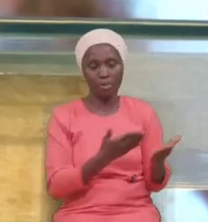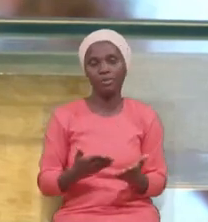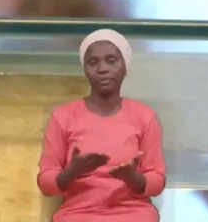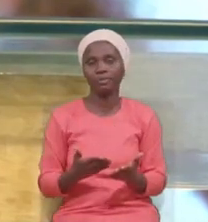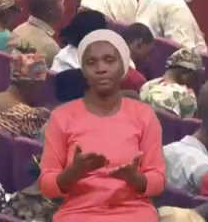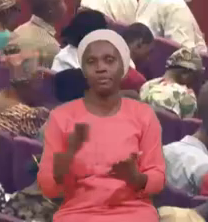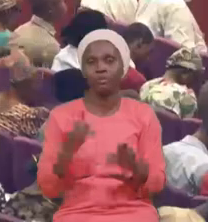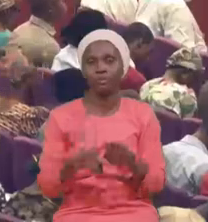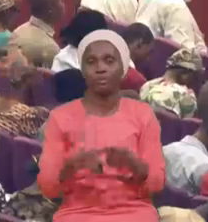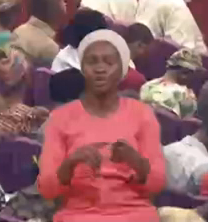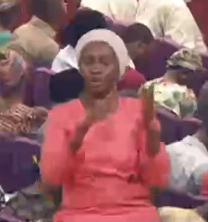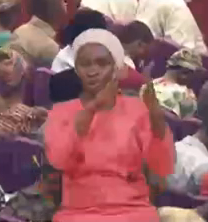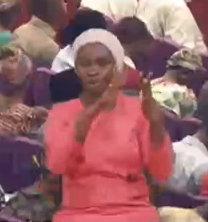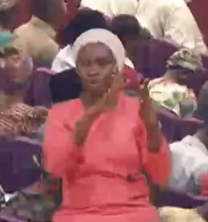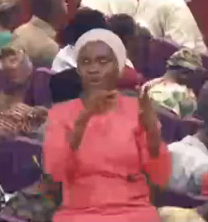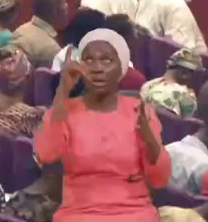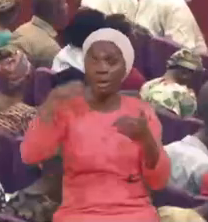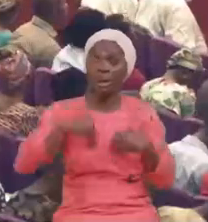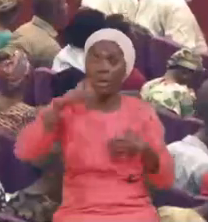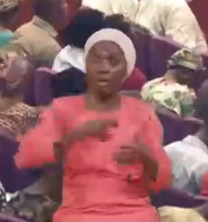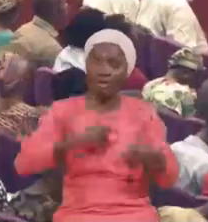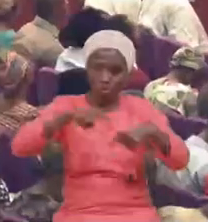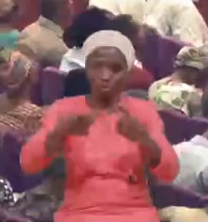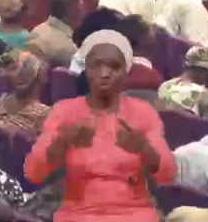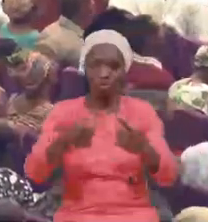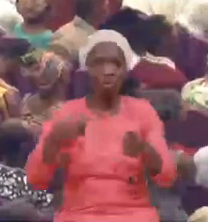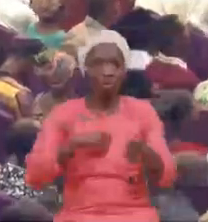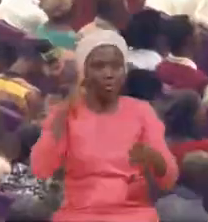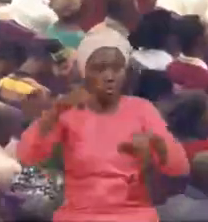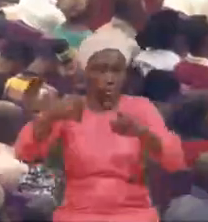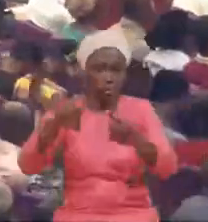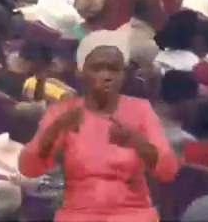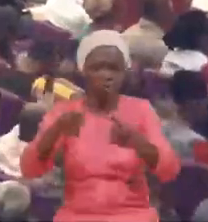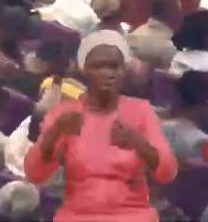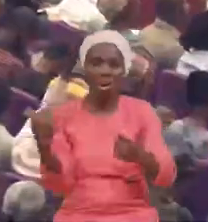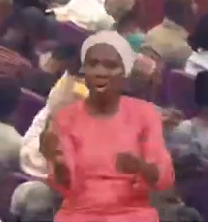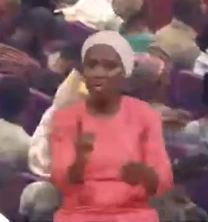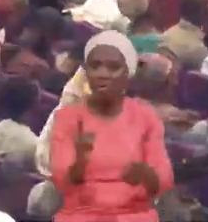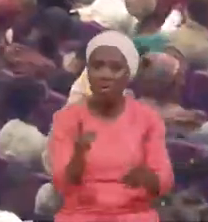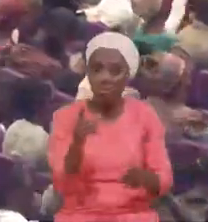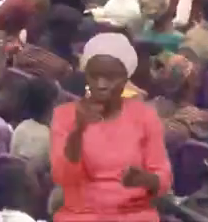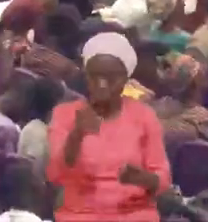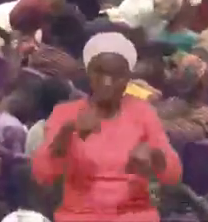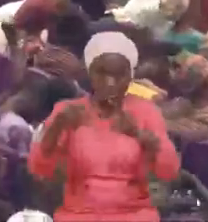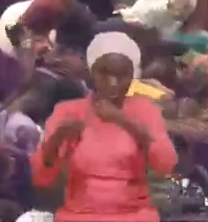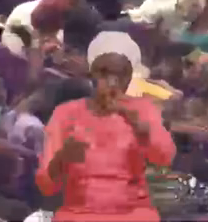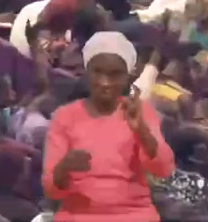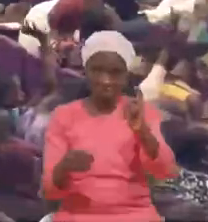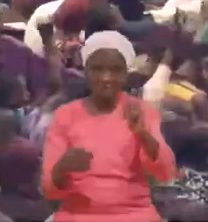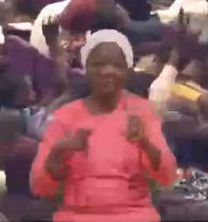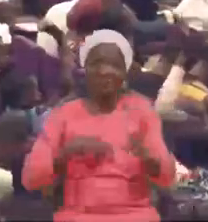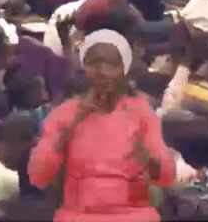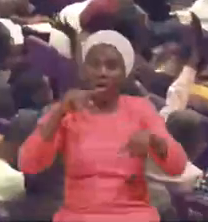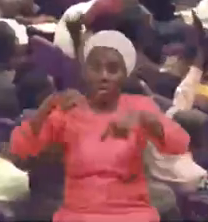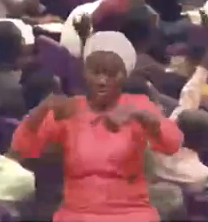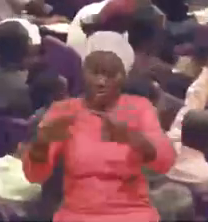au monde désespéré. Et nous allons aller, nous allons aller. Quelqu'un là-bas, je dis, nous allons aller. Et tout le monde là-bas, nous